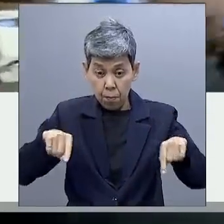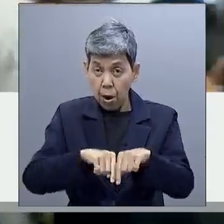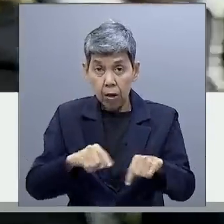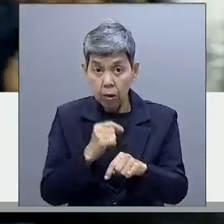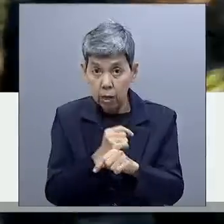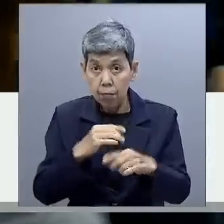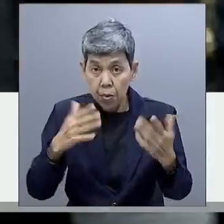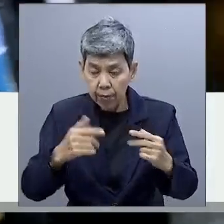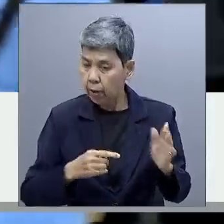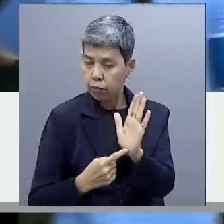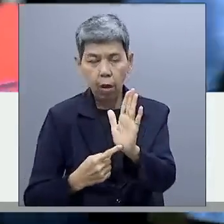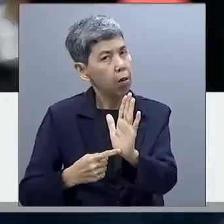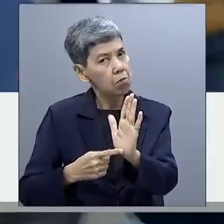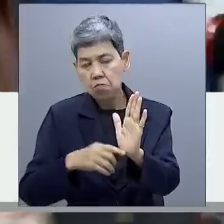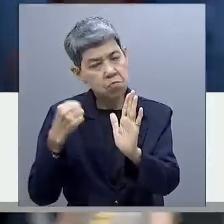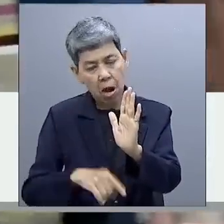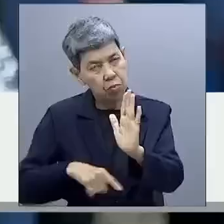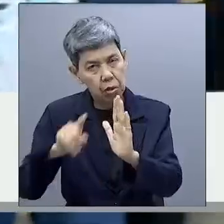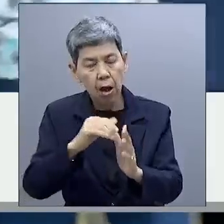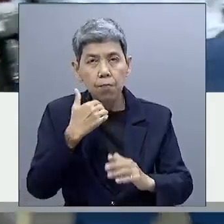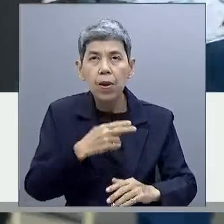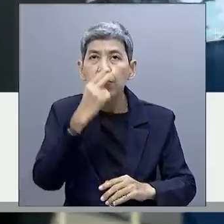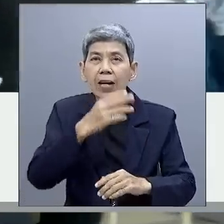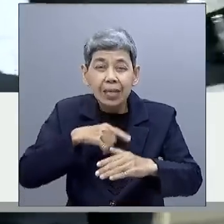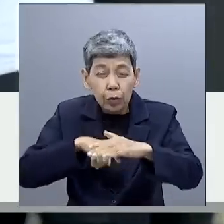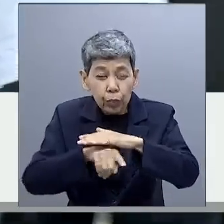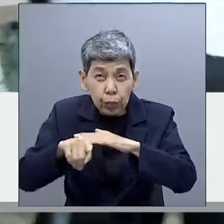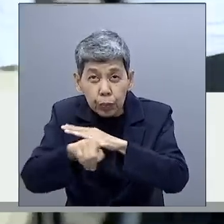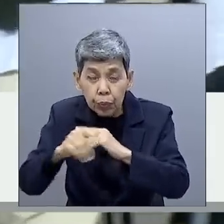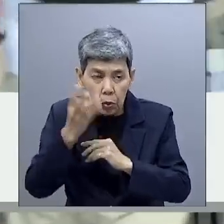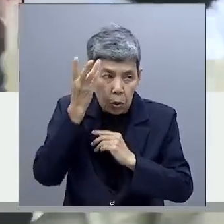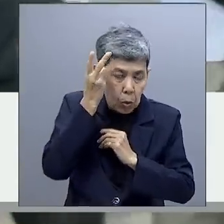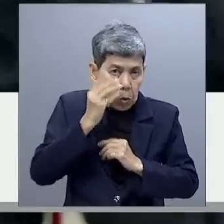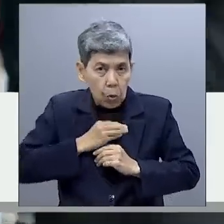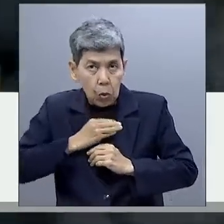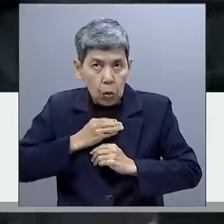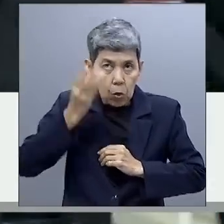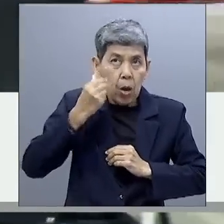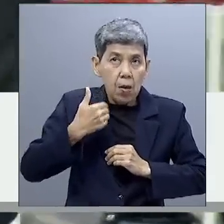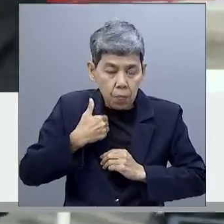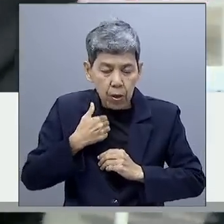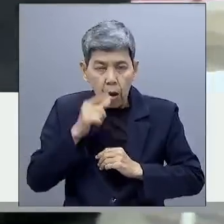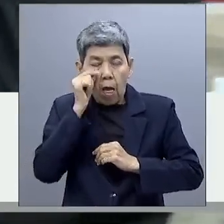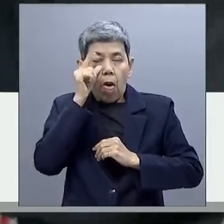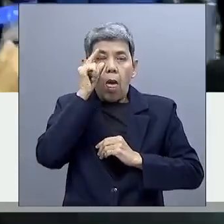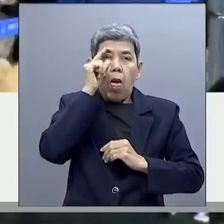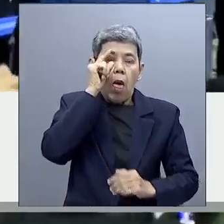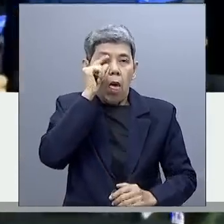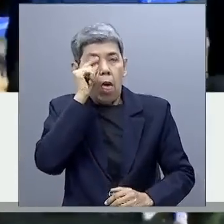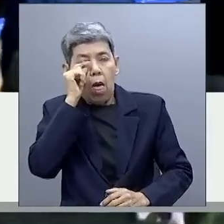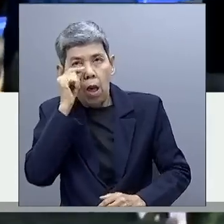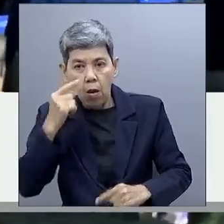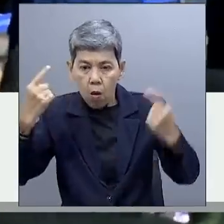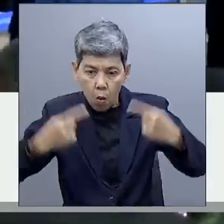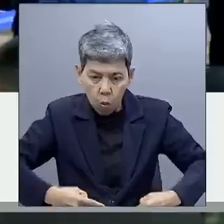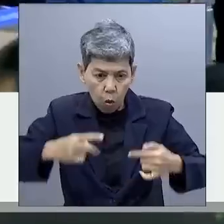สงครามก็ลำบากค่ะระหว่างการเดินทางหลบหนีหวาดระแวงกันอยู่ตลอดเวลาอดหลับอดนอนด่านมีเยอะ